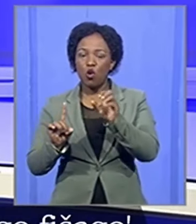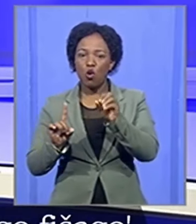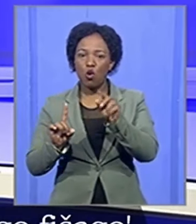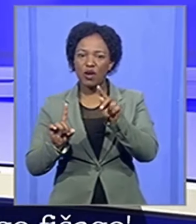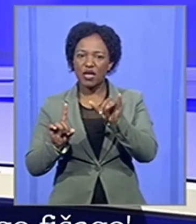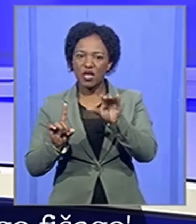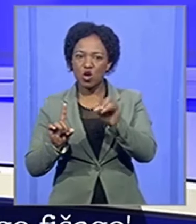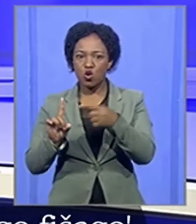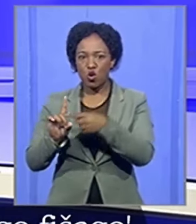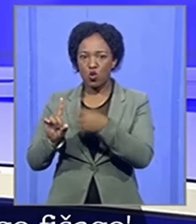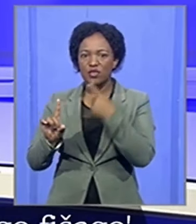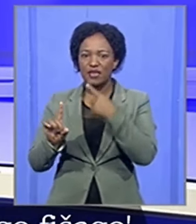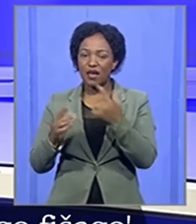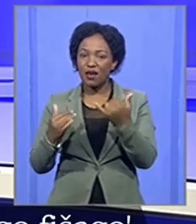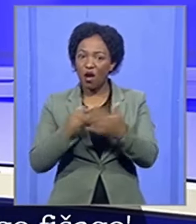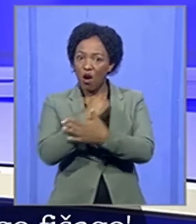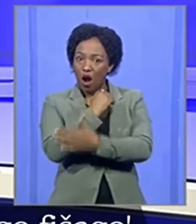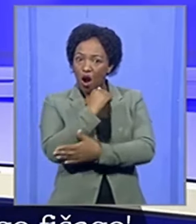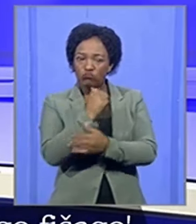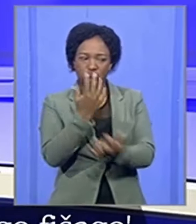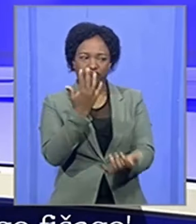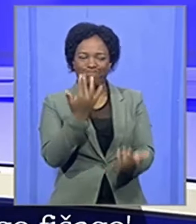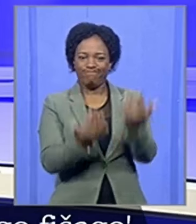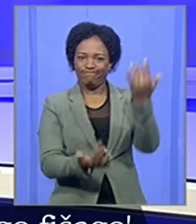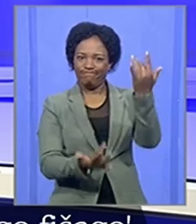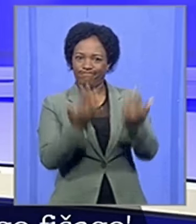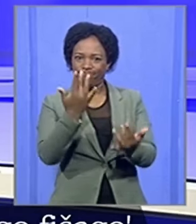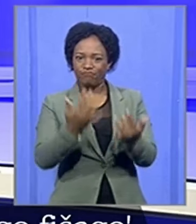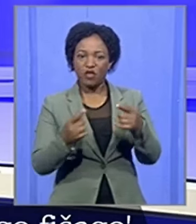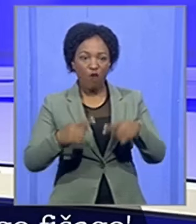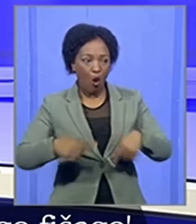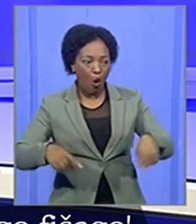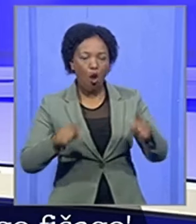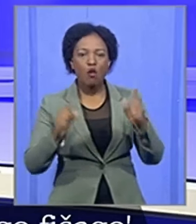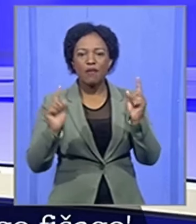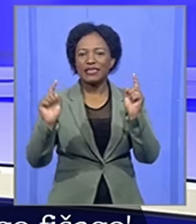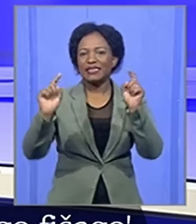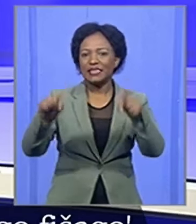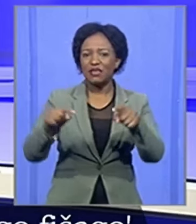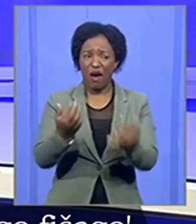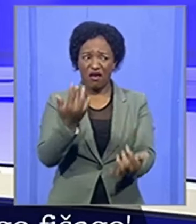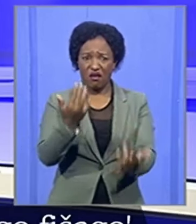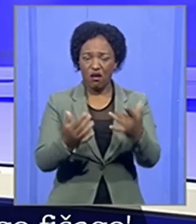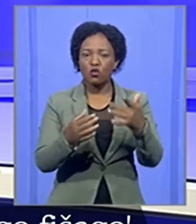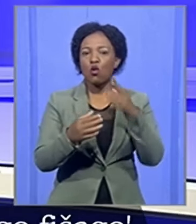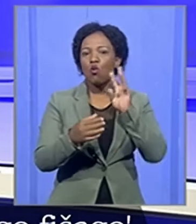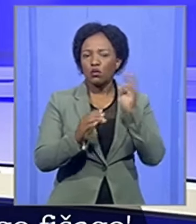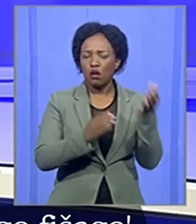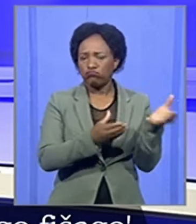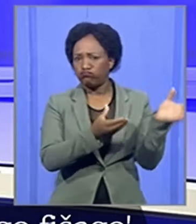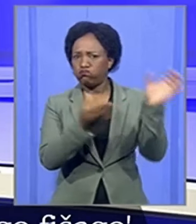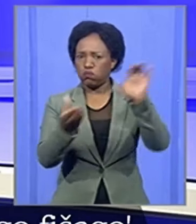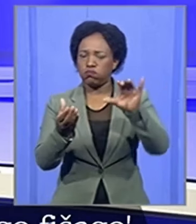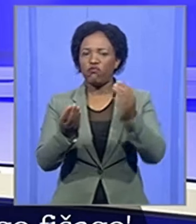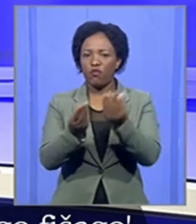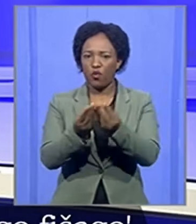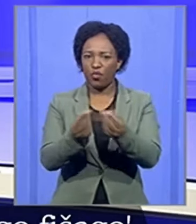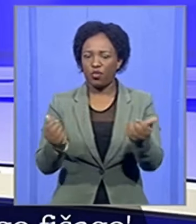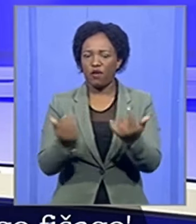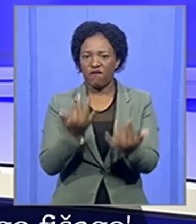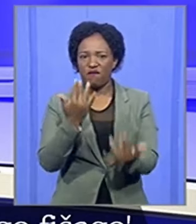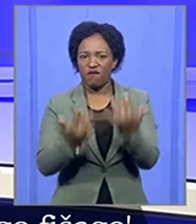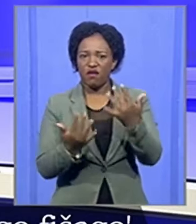wa lauma ka mollo gomme bo mahlo a dibona ba swanela ke go tšwa ka makatanamane go ya go tima kgabo yeo e laumago. O be a bolela pele ga babega ditaba